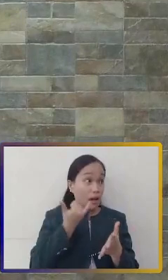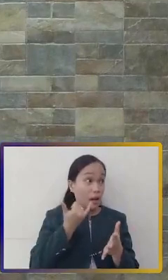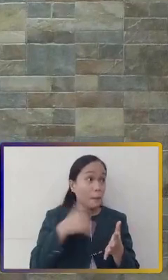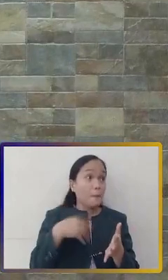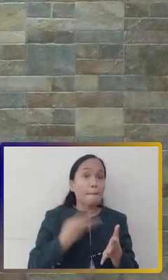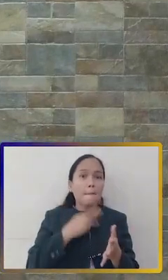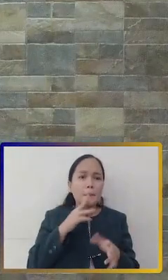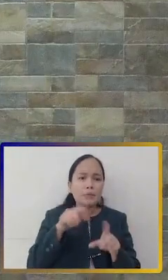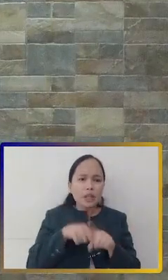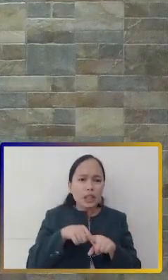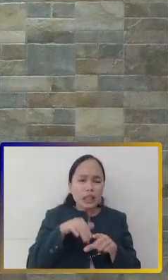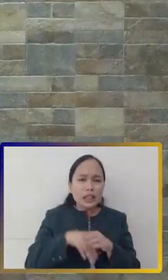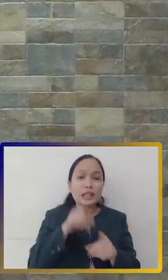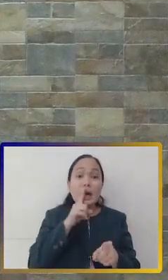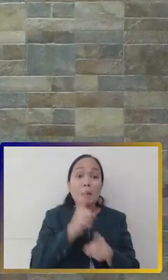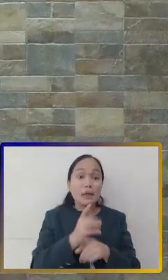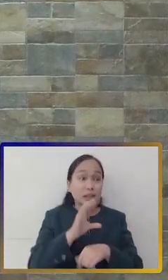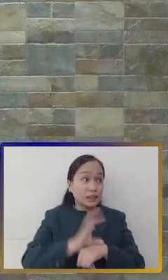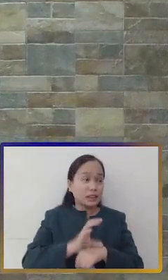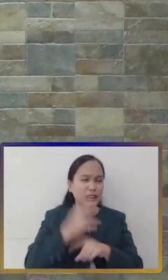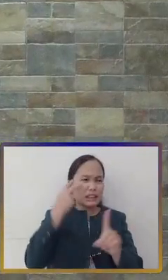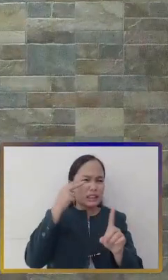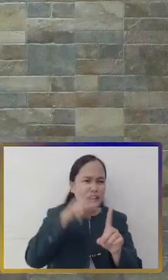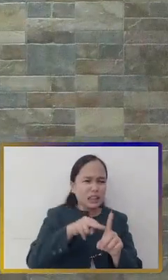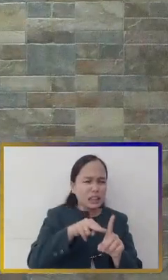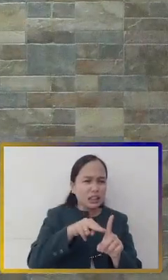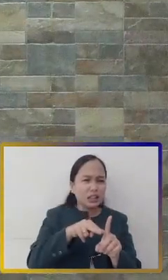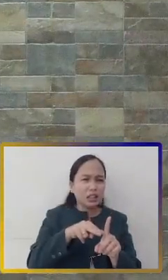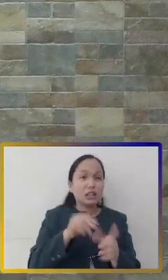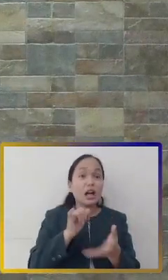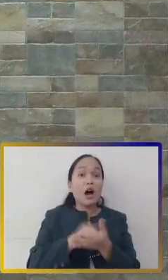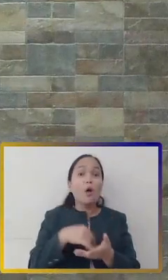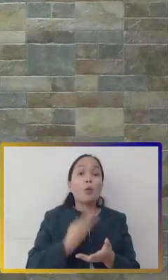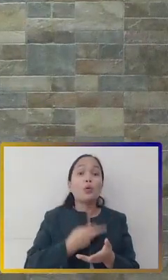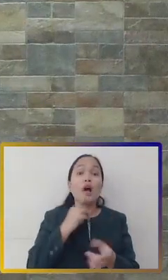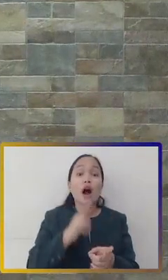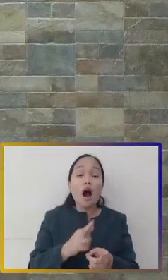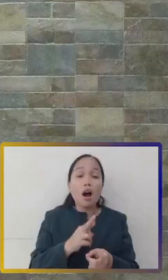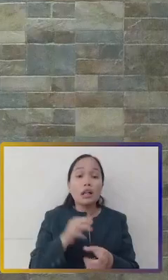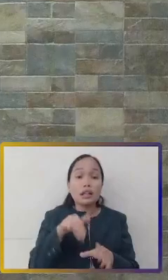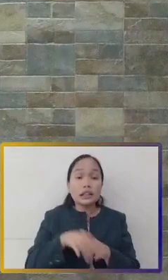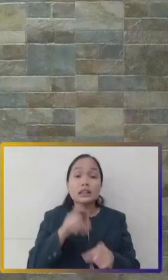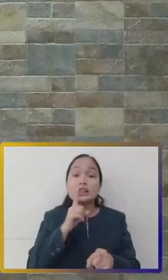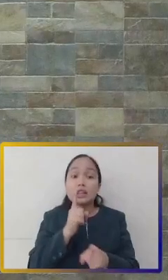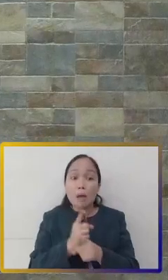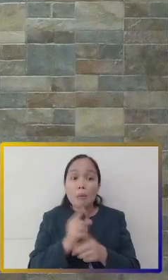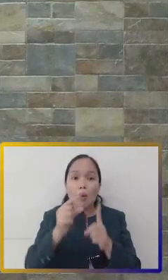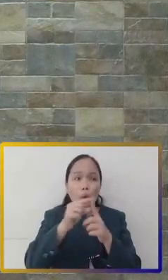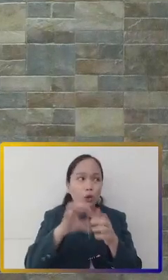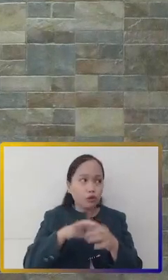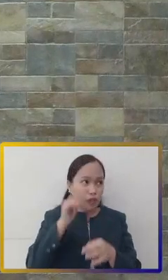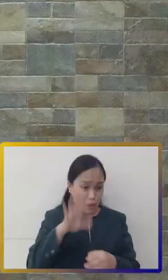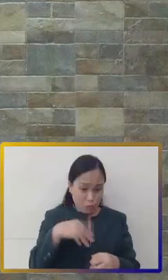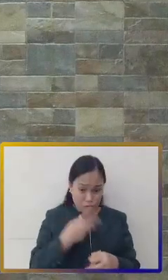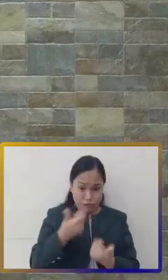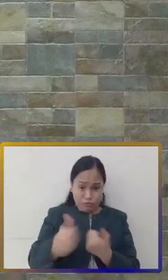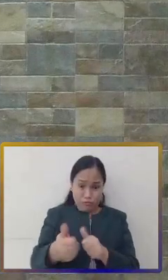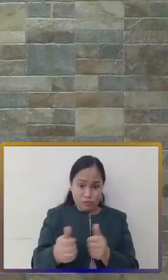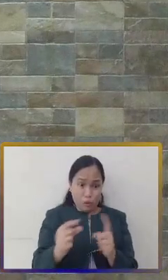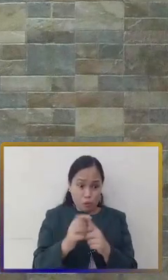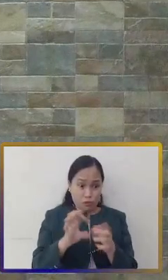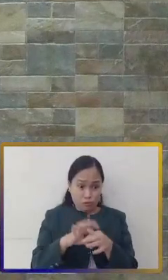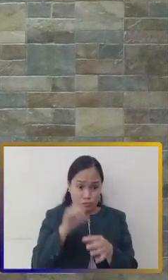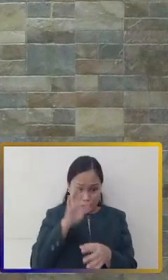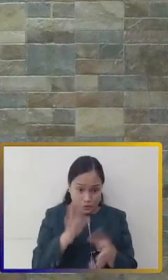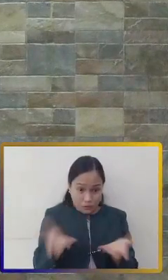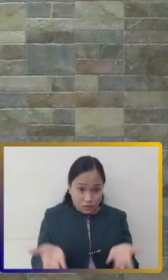right church, seeing and witnessing that we are patterned in the Word of God. You see, kaya ko po binabanggit